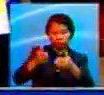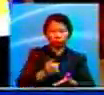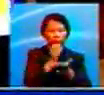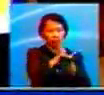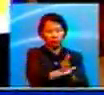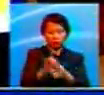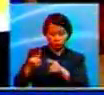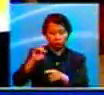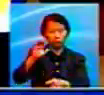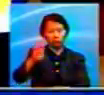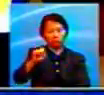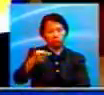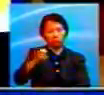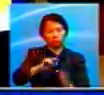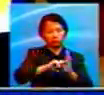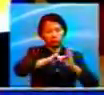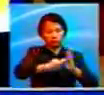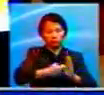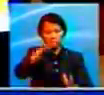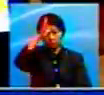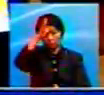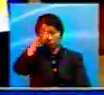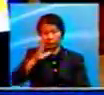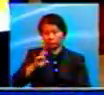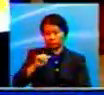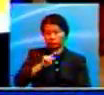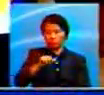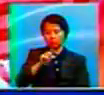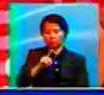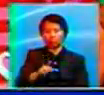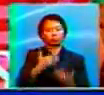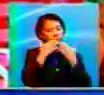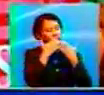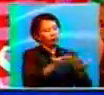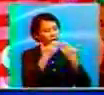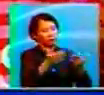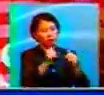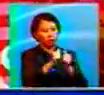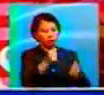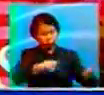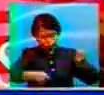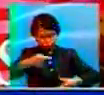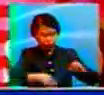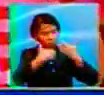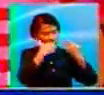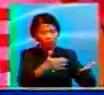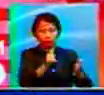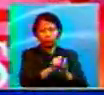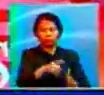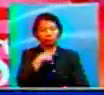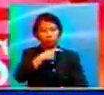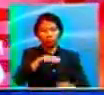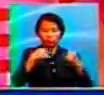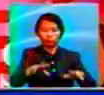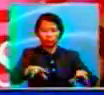membantu Shakira Inshirah dilancarkan. Bapanya Abdul Razak Abdul Rahim berterima kasih dengan sumbangan yang disalurkan dan mengakui